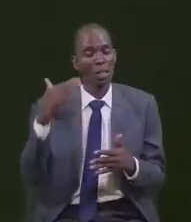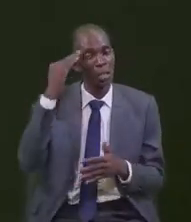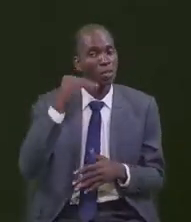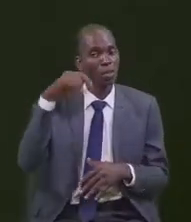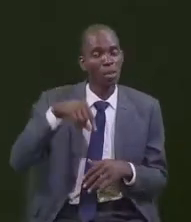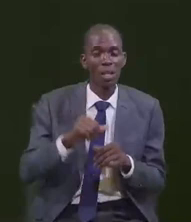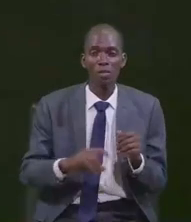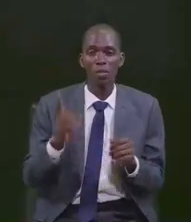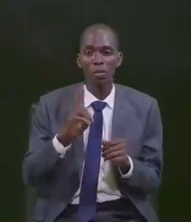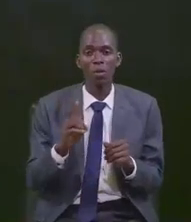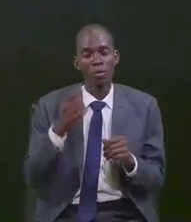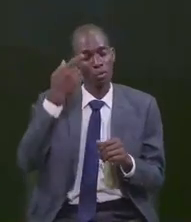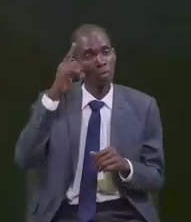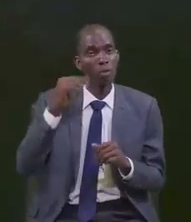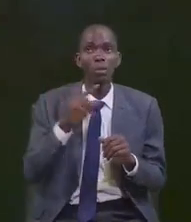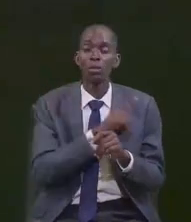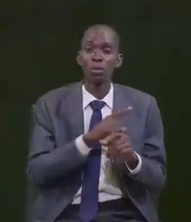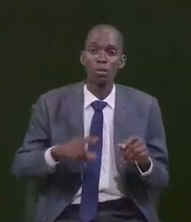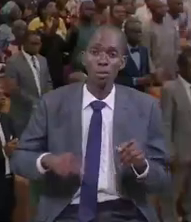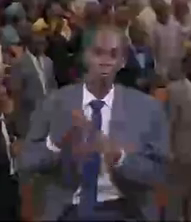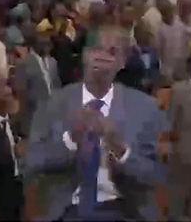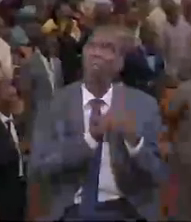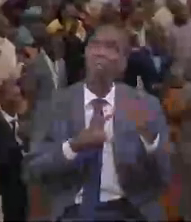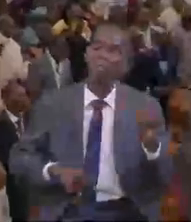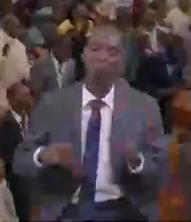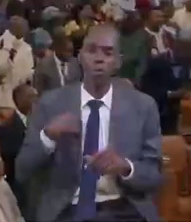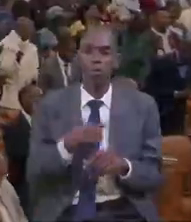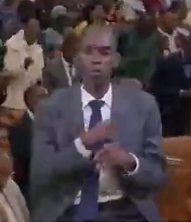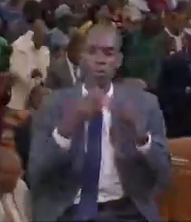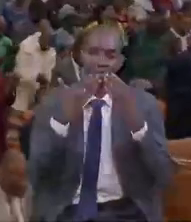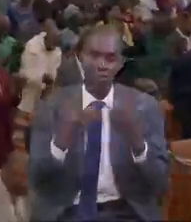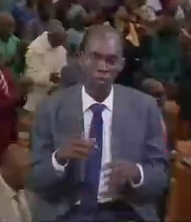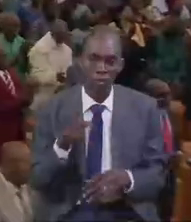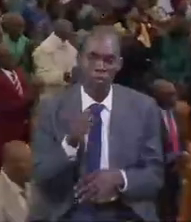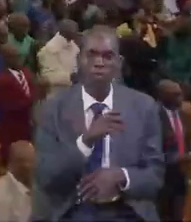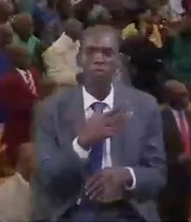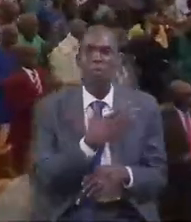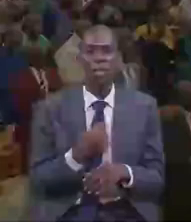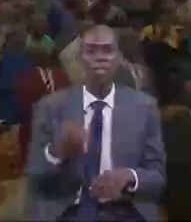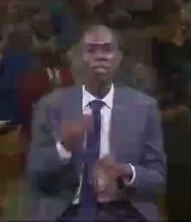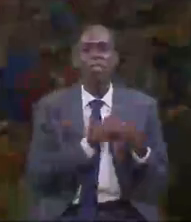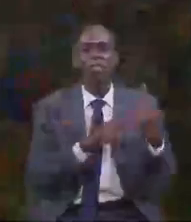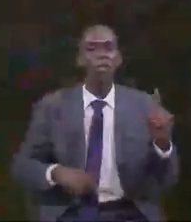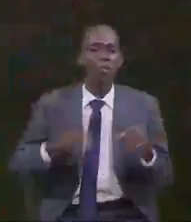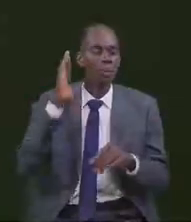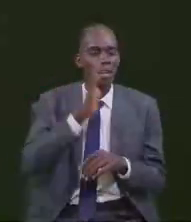Seigneur. Nous vous disons merci. Et le Seigneur ne vous oubliera jamais.